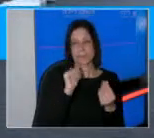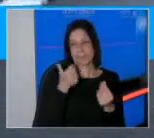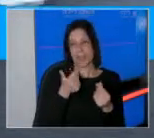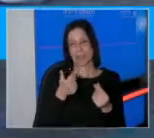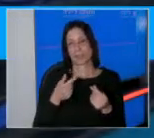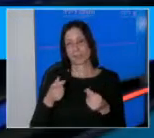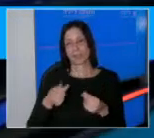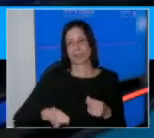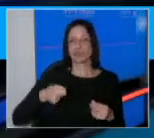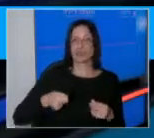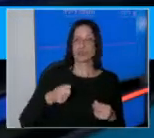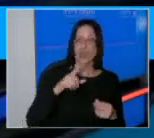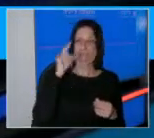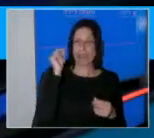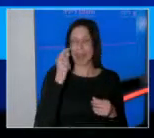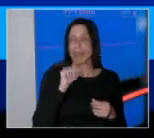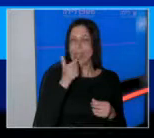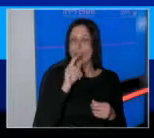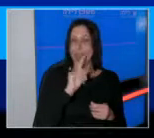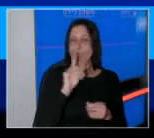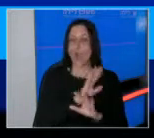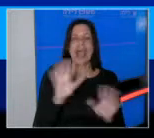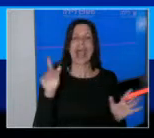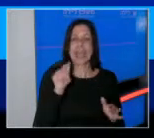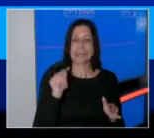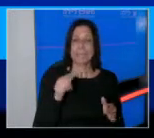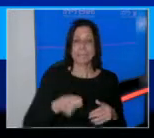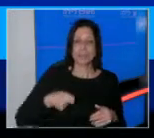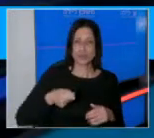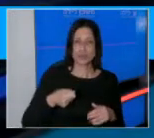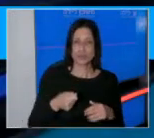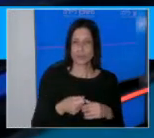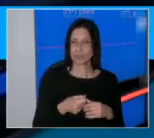לקראת... אז בעצם מחר לא רק אתם בשוק.